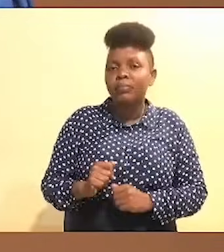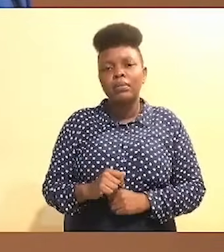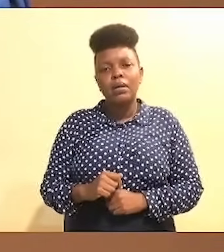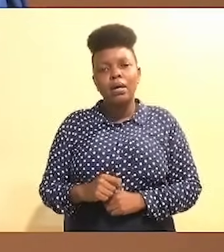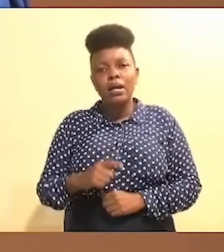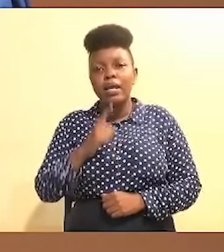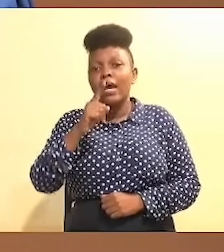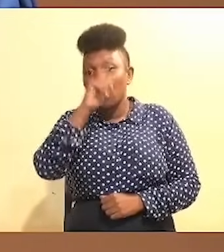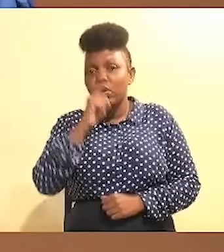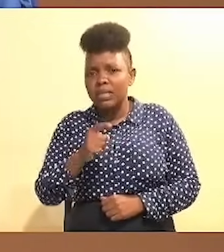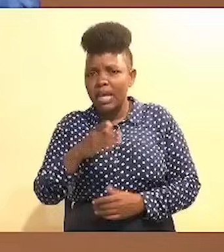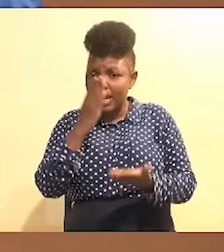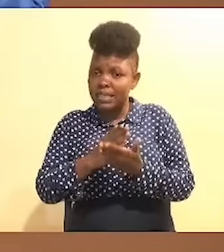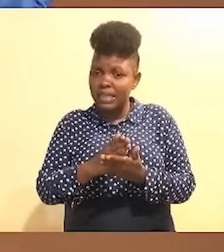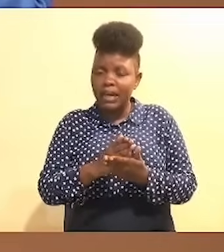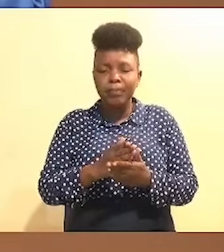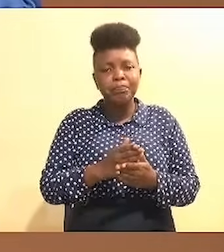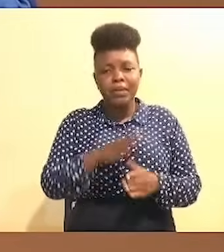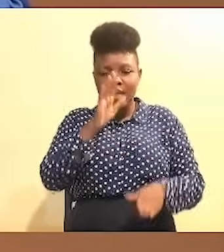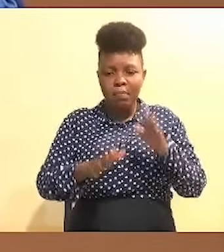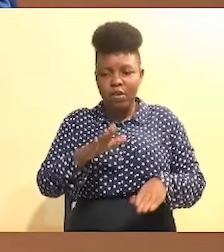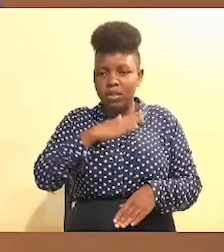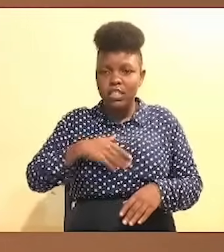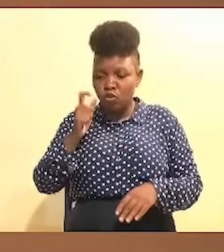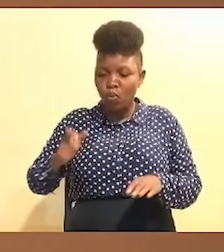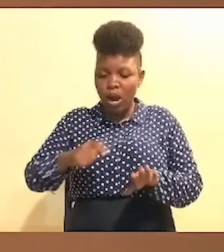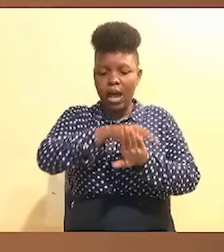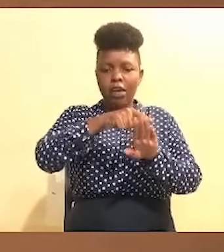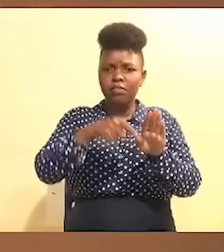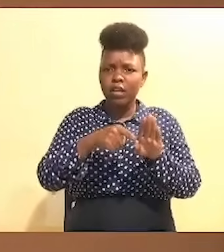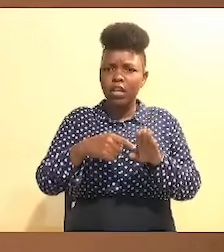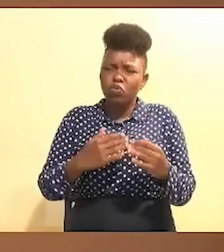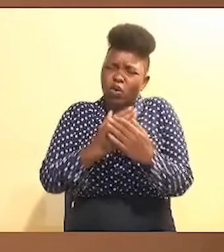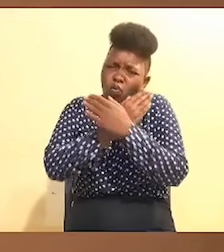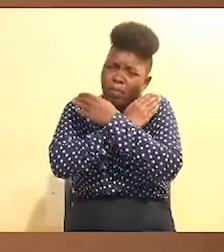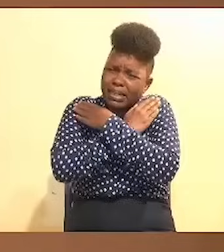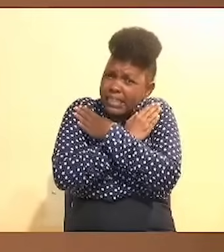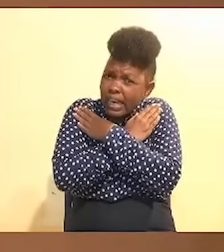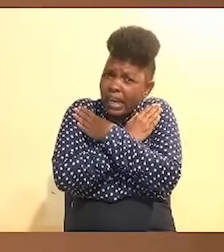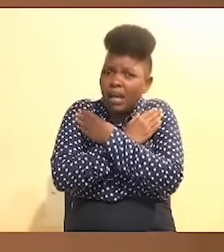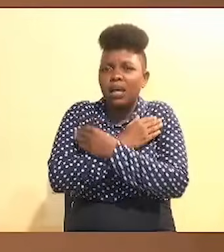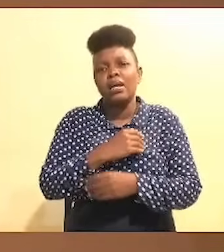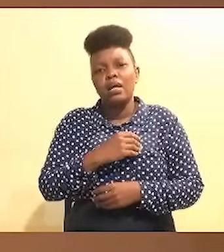Nasema Waafrika kwa tamaduni zetu tunakukumbatiana mume na mke. Hakuna, hii tumeiga.